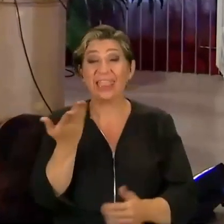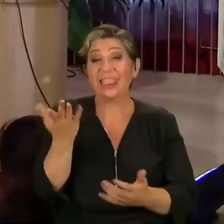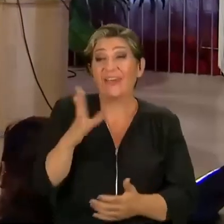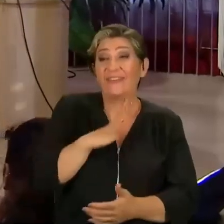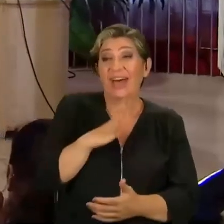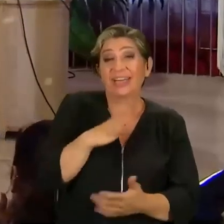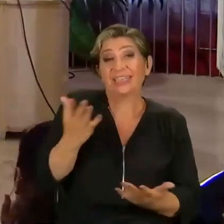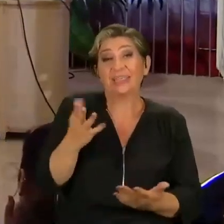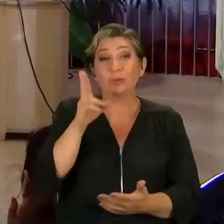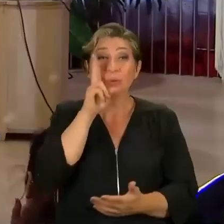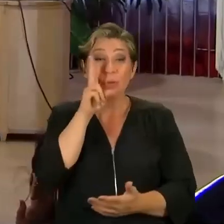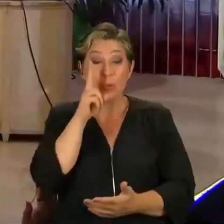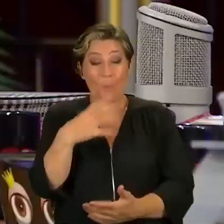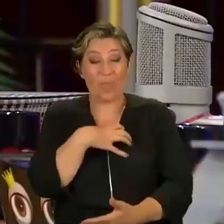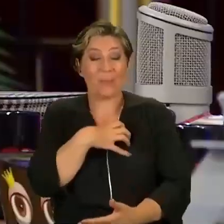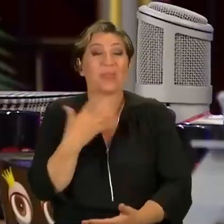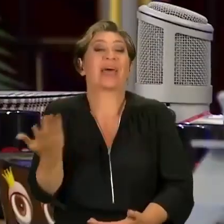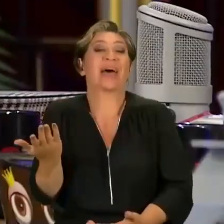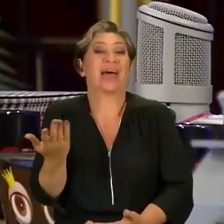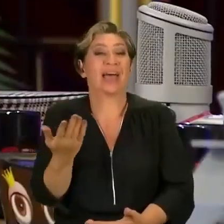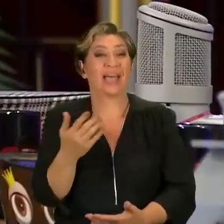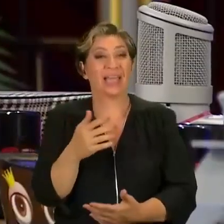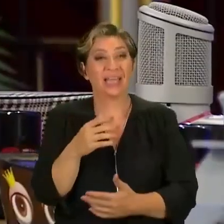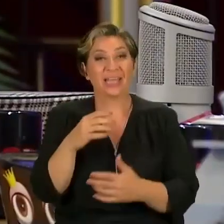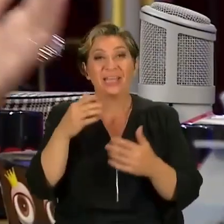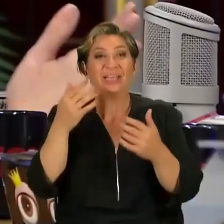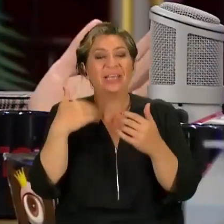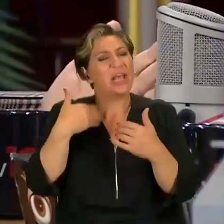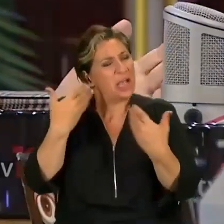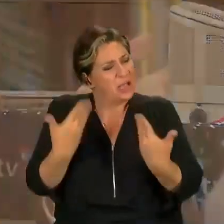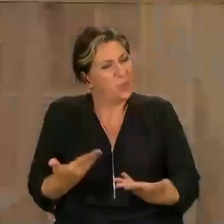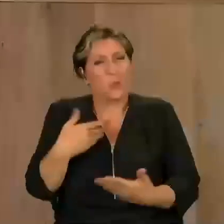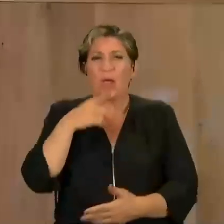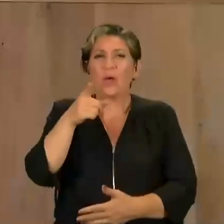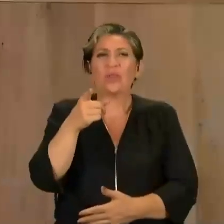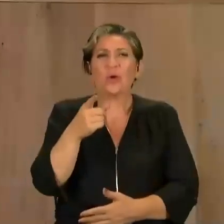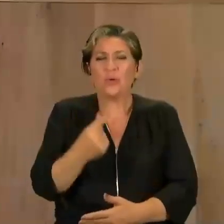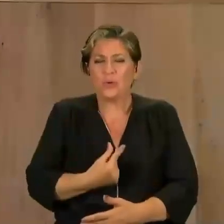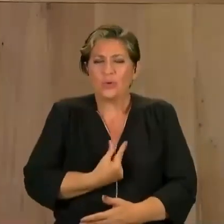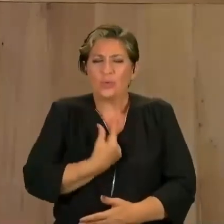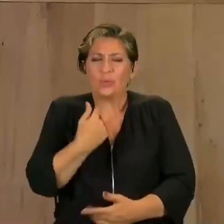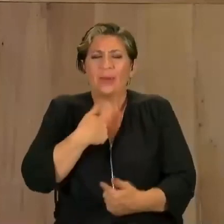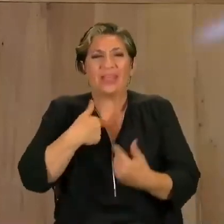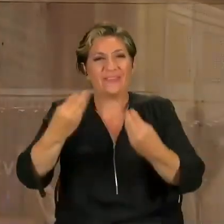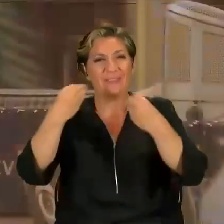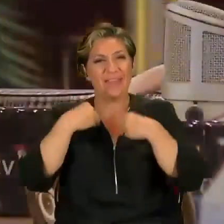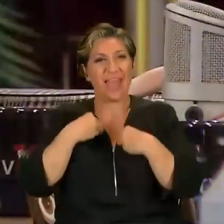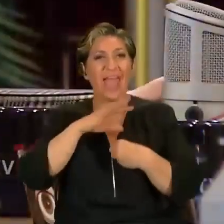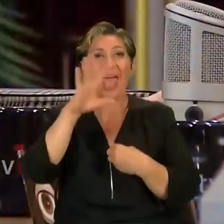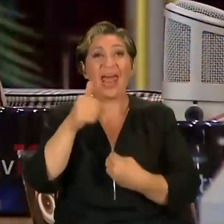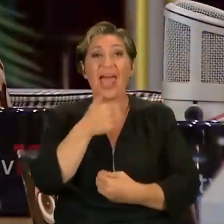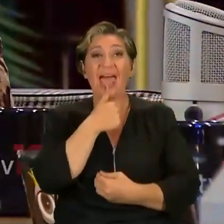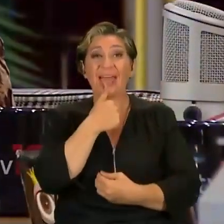ne var ki sonunda benim ya. Vallahi sinemadan tatlı geldi gibi. Razıyım ben ona, umut verir bana,